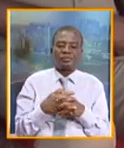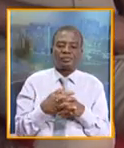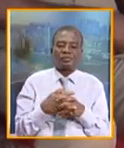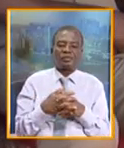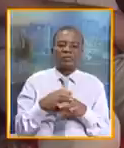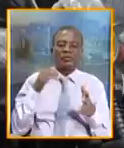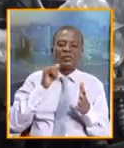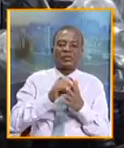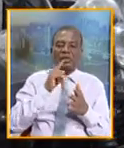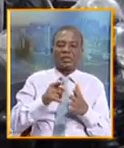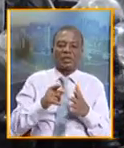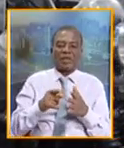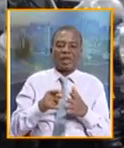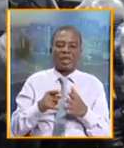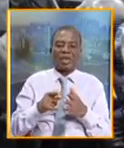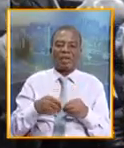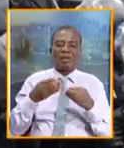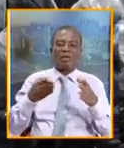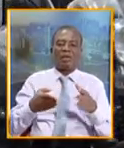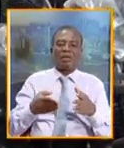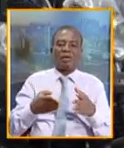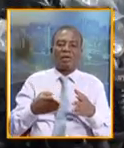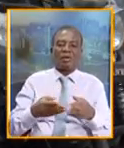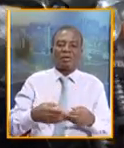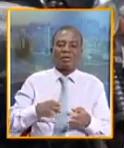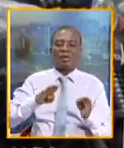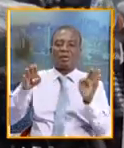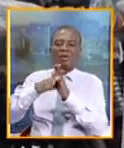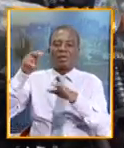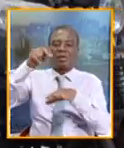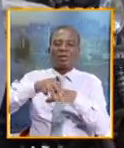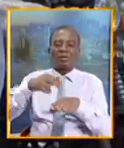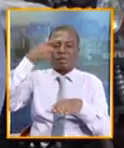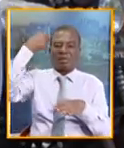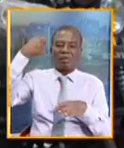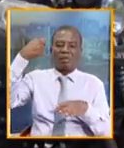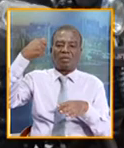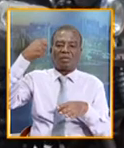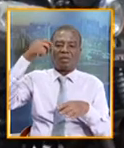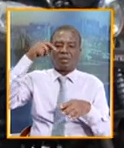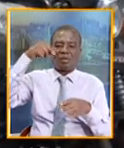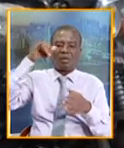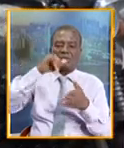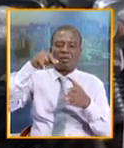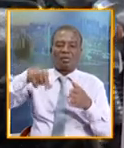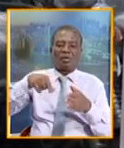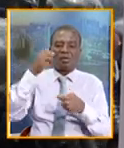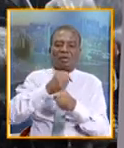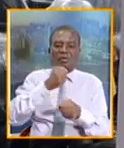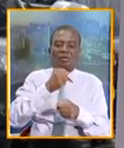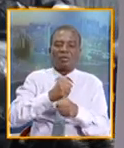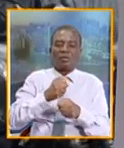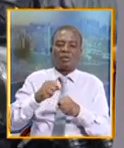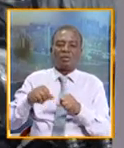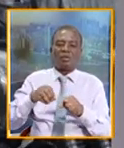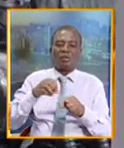C'est ce qu'on appelle le développement agricole. C'est la modernisation, parce que ce que le tracteur peut faire